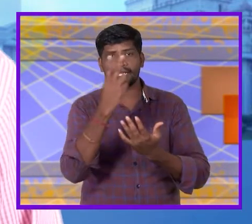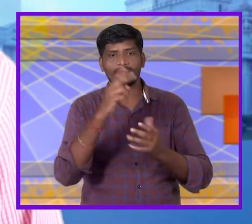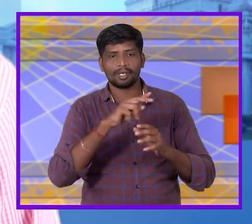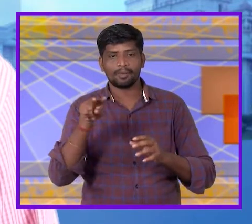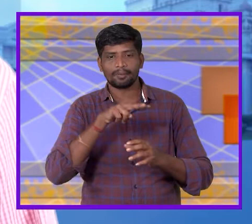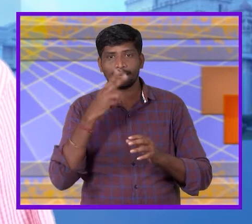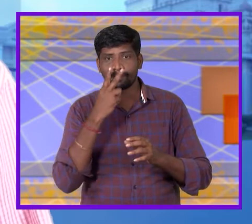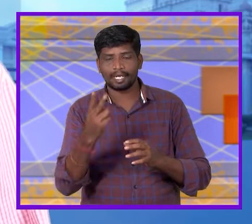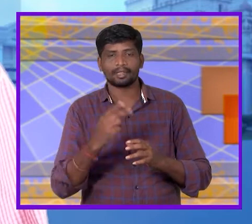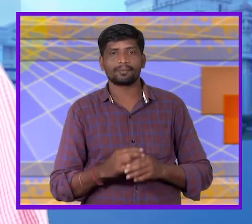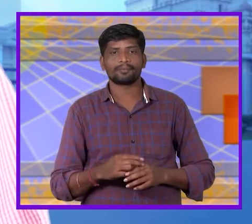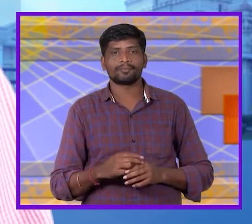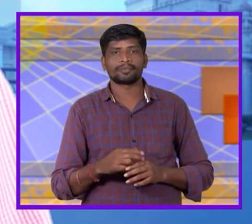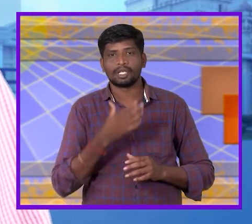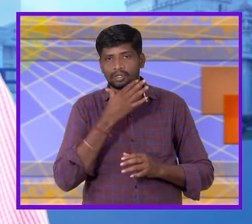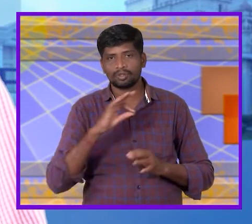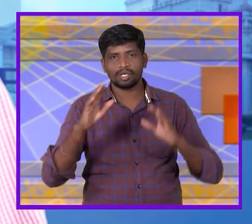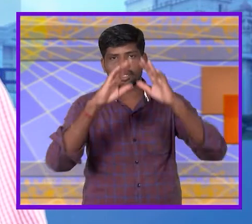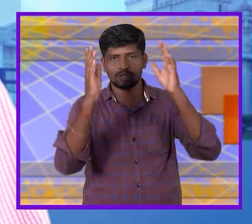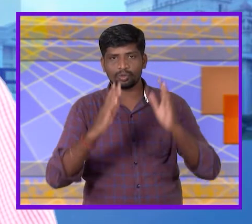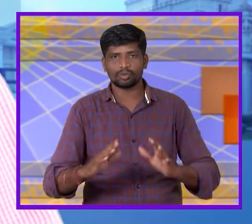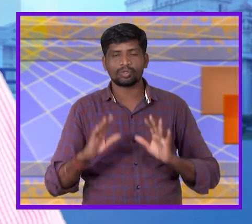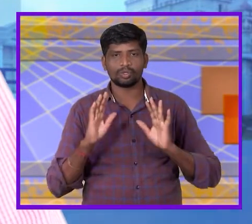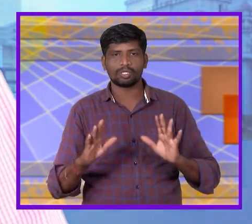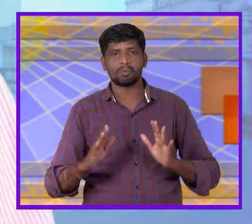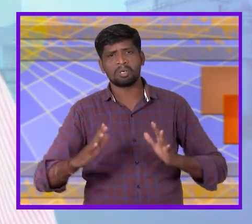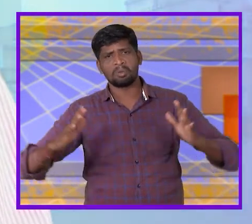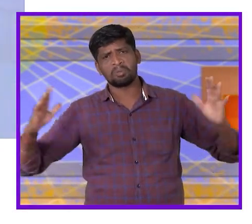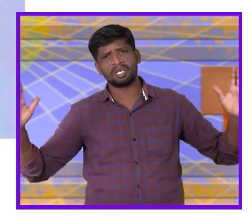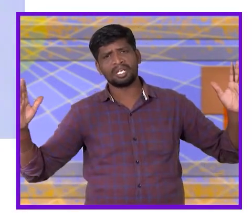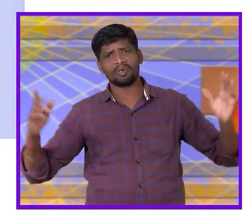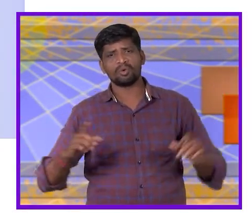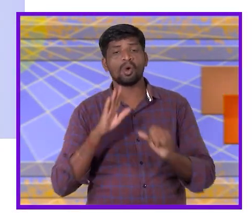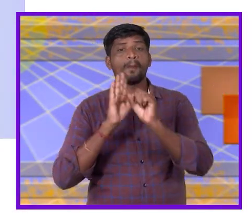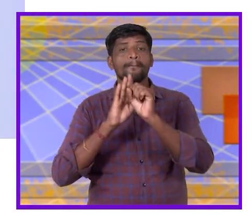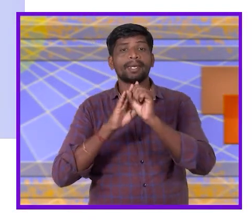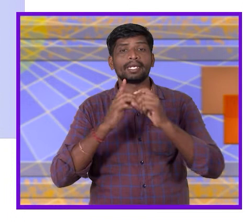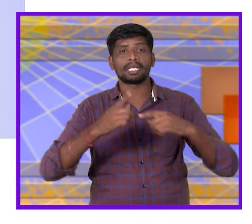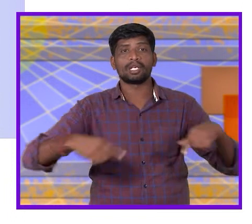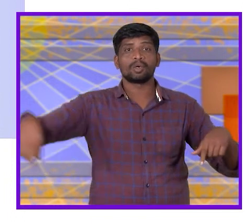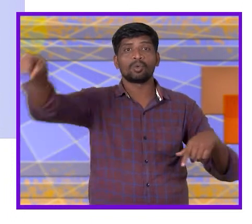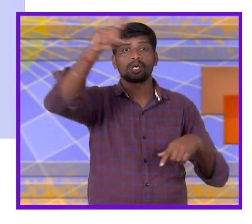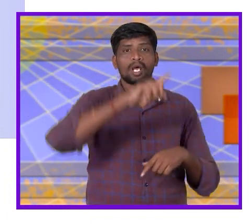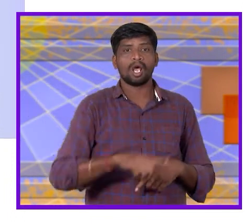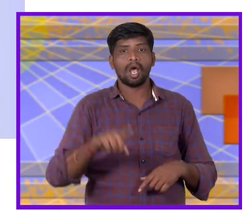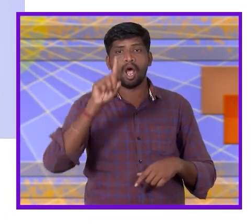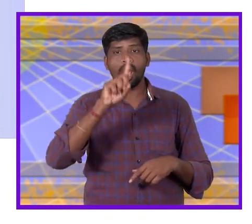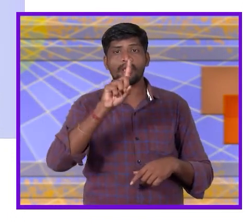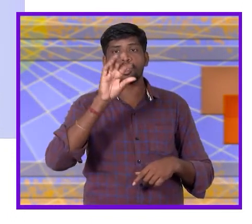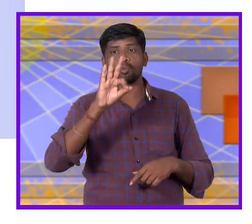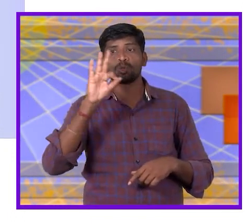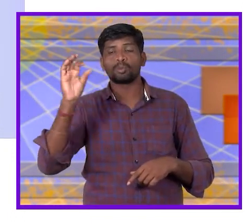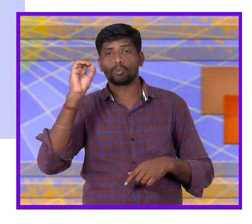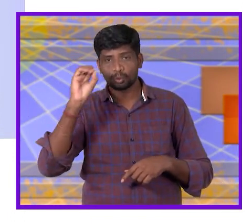விதத்தில் வடிவமைக்கப்பட்டிருக்கிறது. இந்த திருவள்ளுவர் கோட்டத்தில் மிகப்பெரிய அரங்கம் இருக்குது. அதுக்குள்ளே 1330